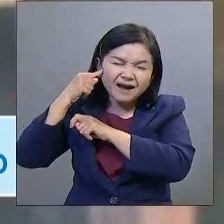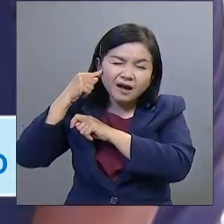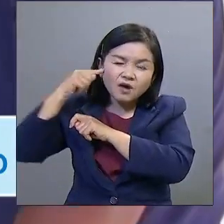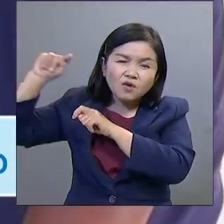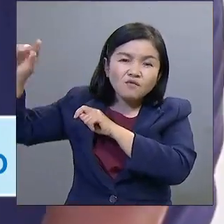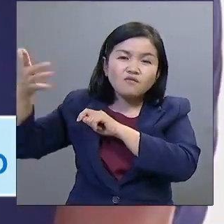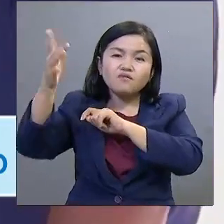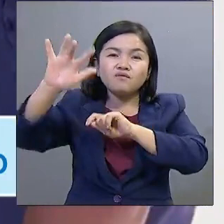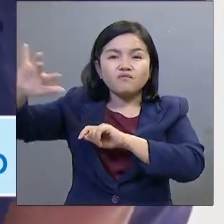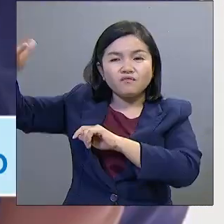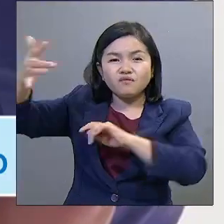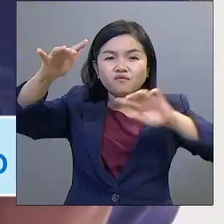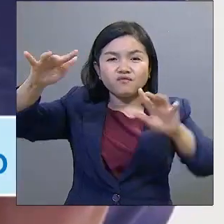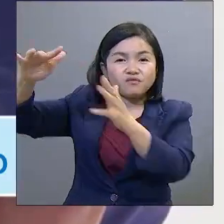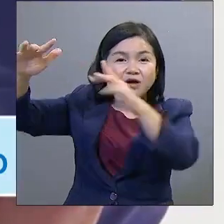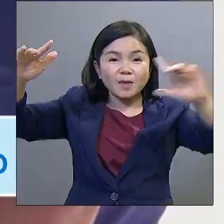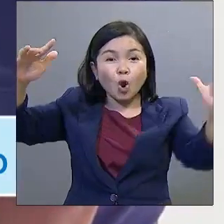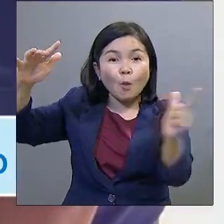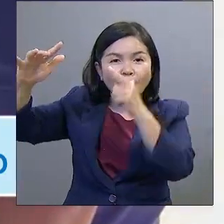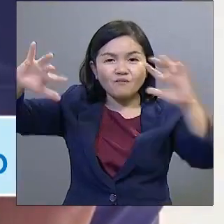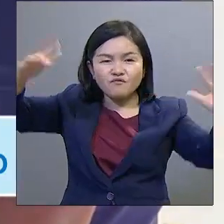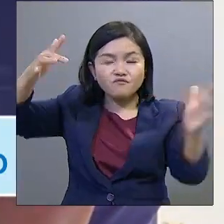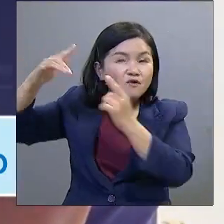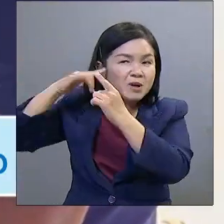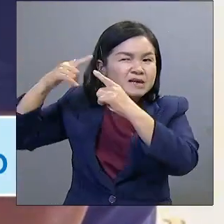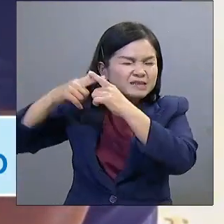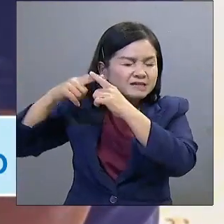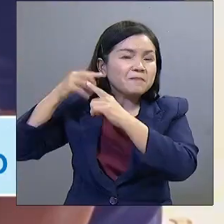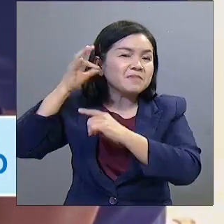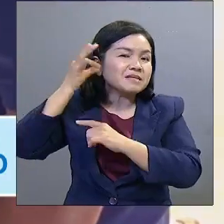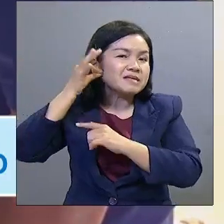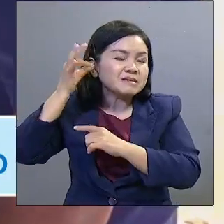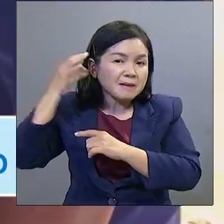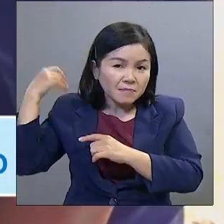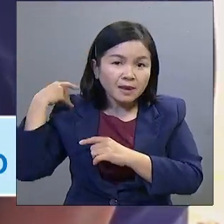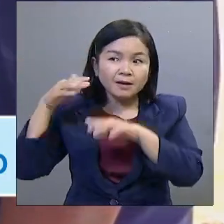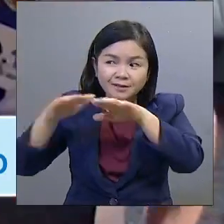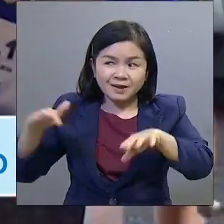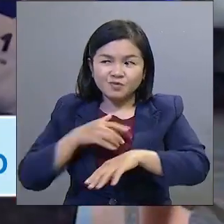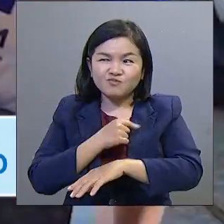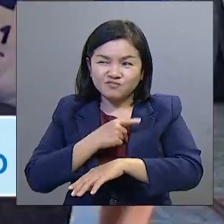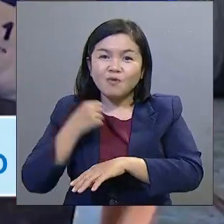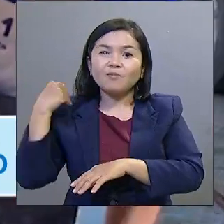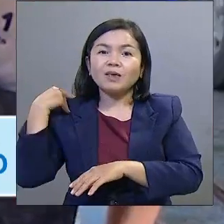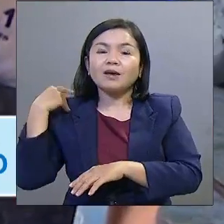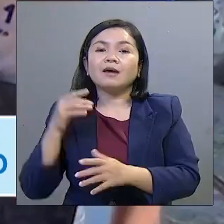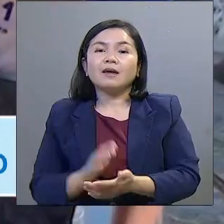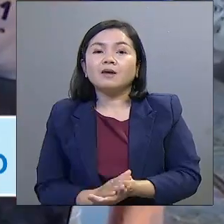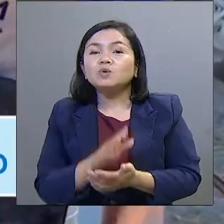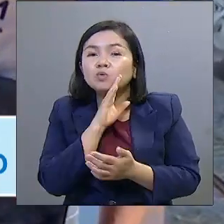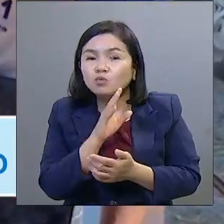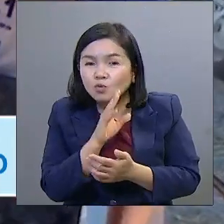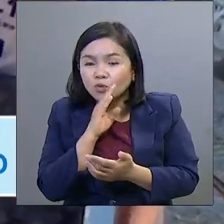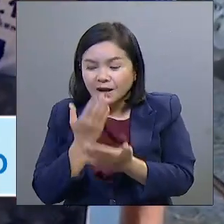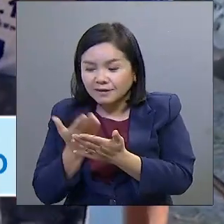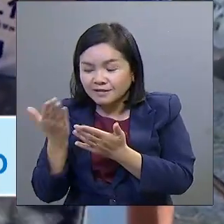แบบโลดแล่นอยู่บนท้องฟ้าอย่างเดียวใช่ไหมอันนี้มีเสียงด้วยใช่เด็กๆก็ชอบใจนะคะคือถ้าซื้อ